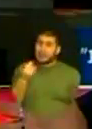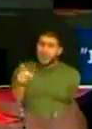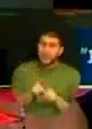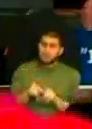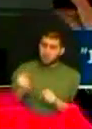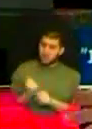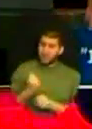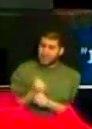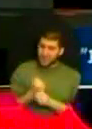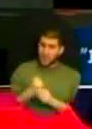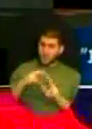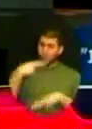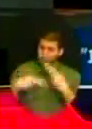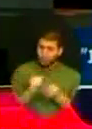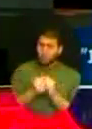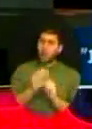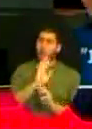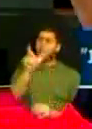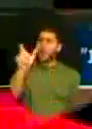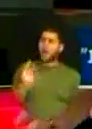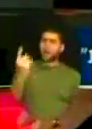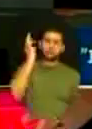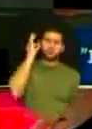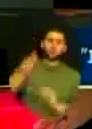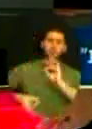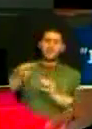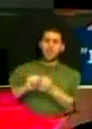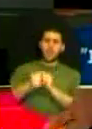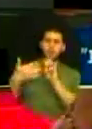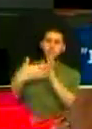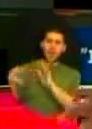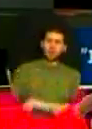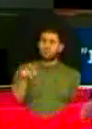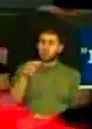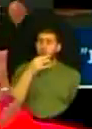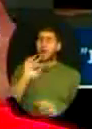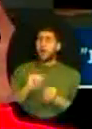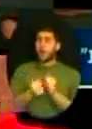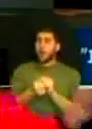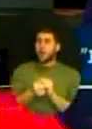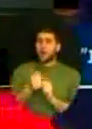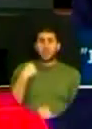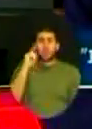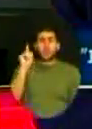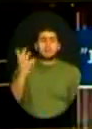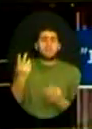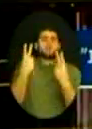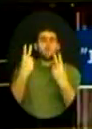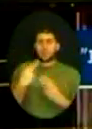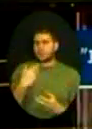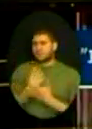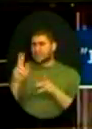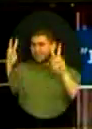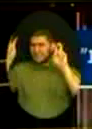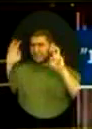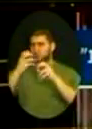בפרקטיקה שנוהגת, האם מדובר רק בשופטת הזאת ובחוקר הספציפי הזה, האם, אנחנו לא יודעים מה המשמעות של זה. ציטטת את